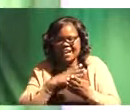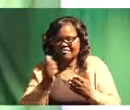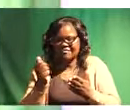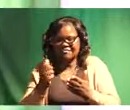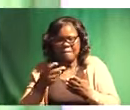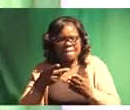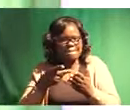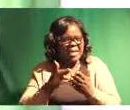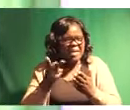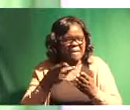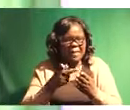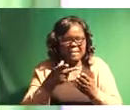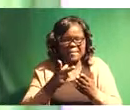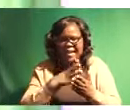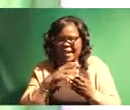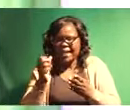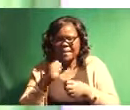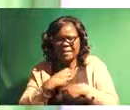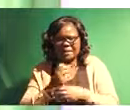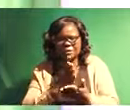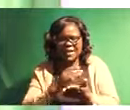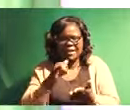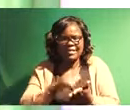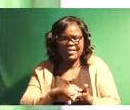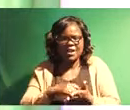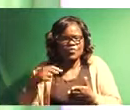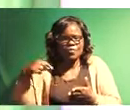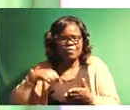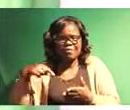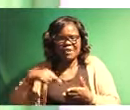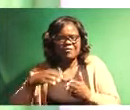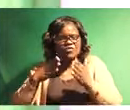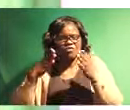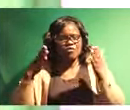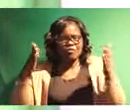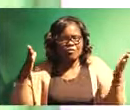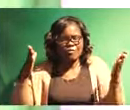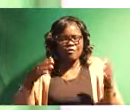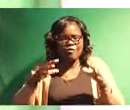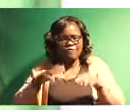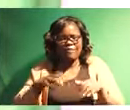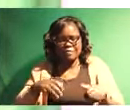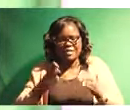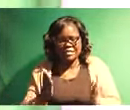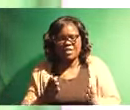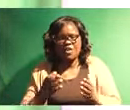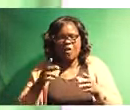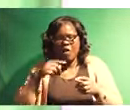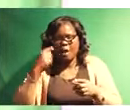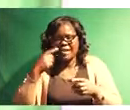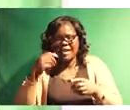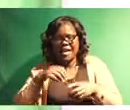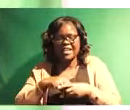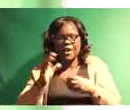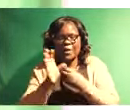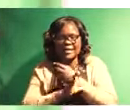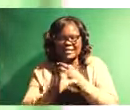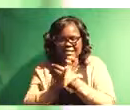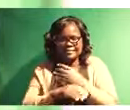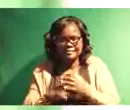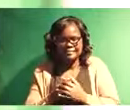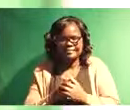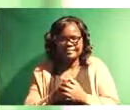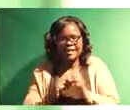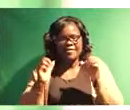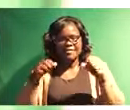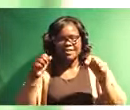unnecessary levies, and make sure that it benefits more the farmers of miraa in our country.